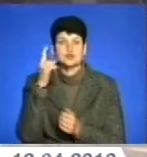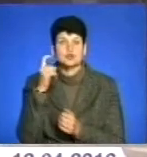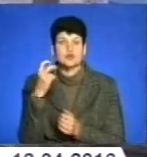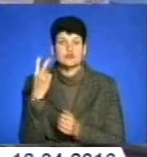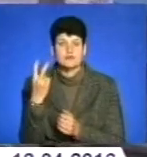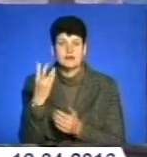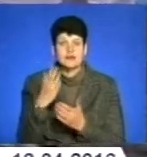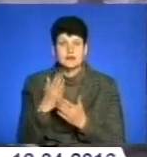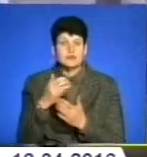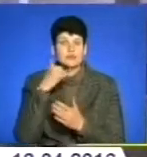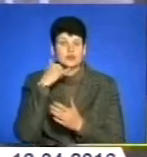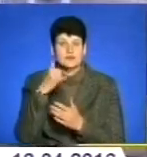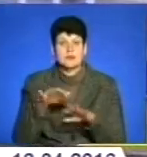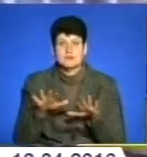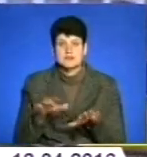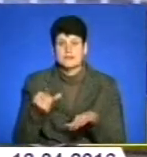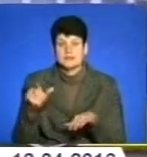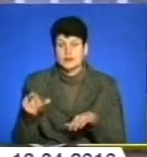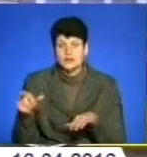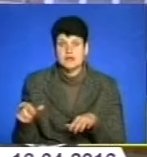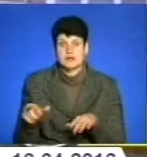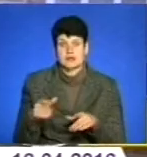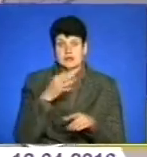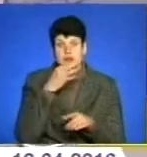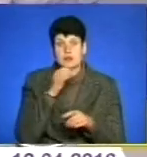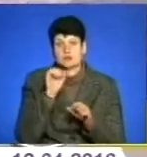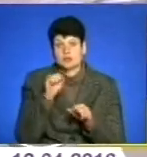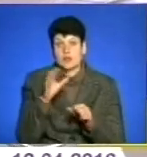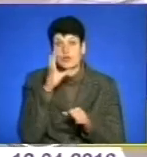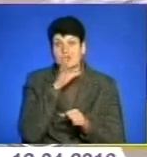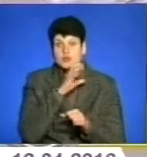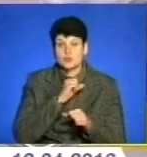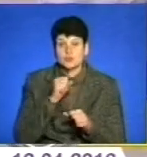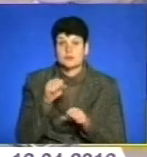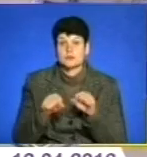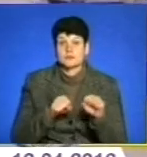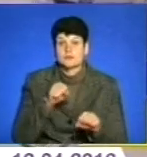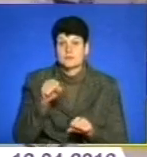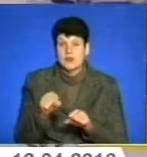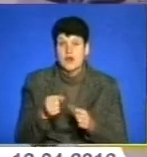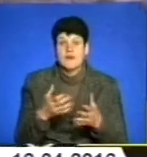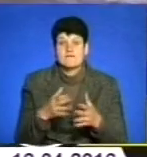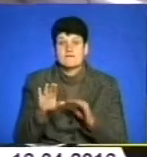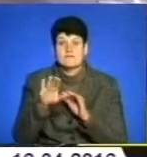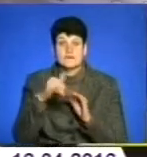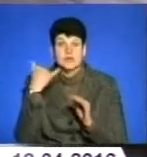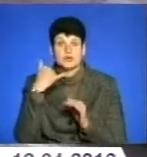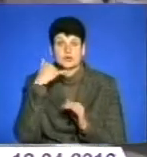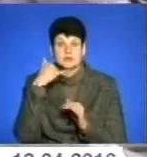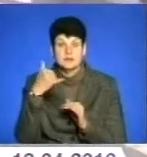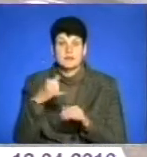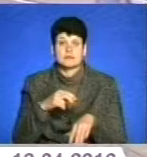від місцевих мешканців про ймовірних викрадачів двохколісних транспортних засобів. Виклик отримав черговий наряд